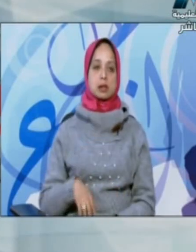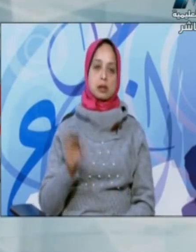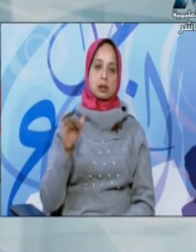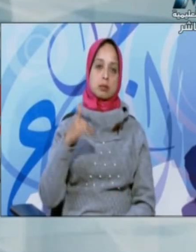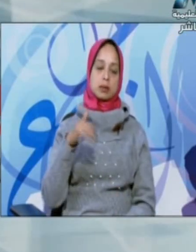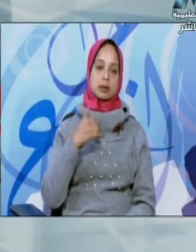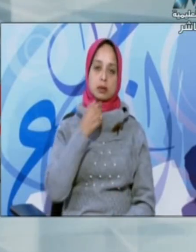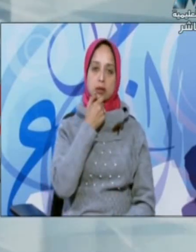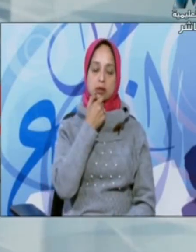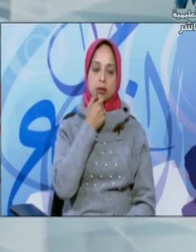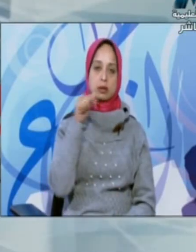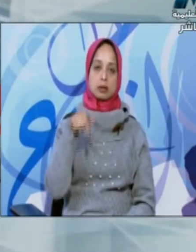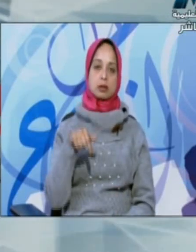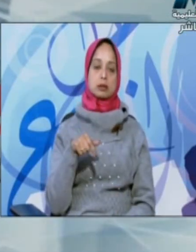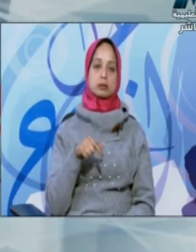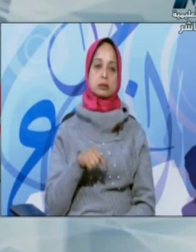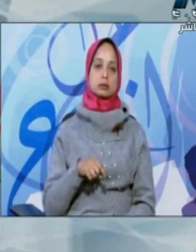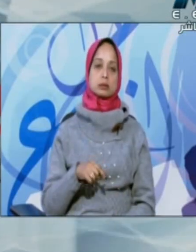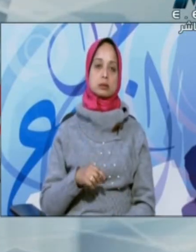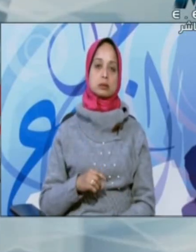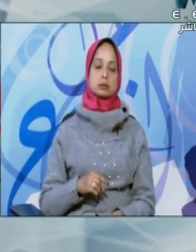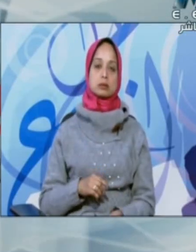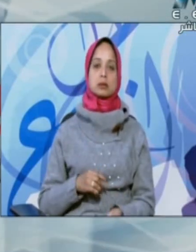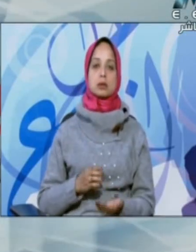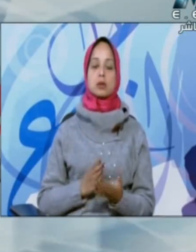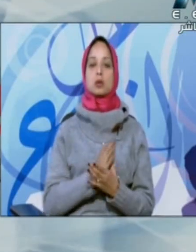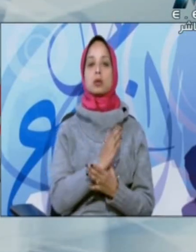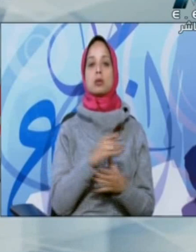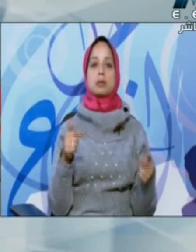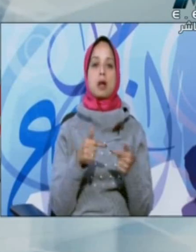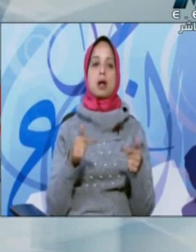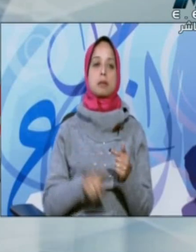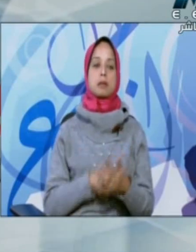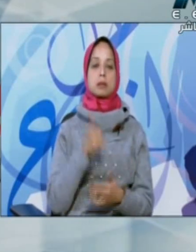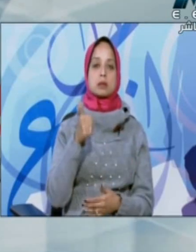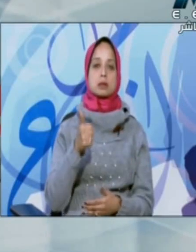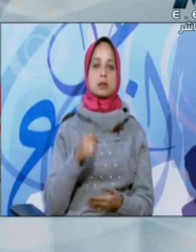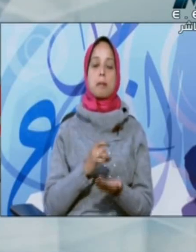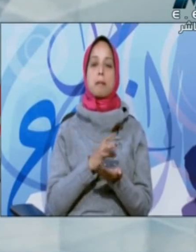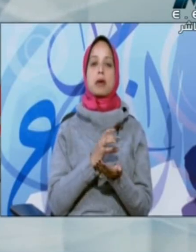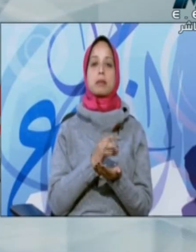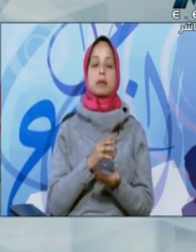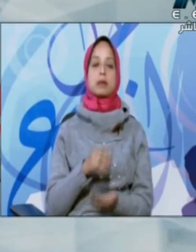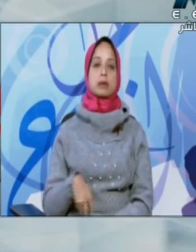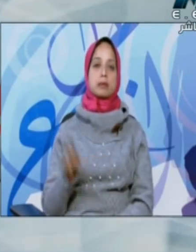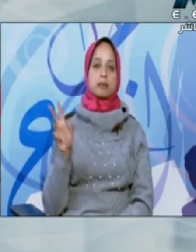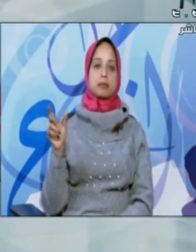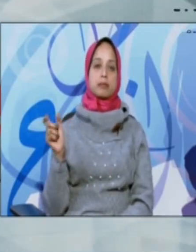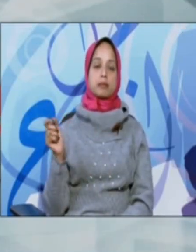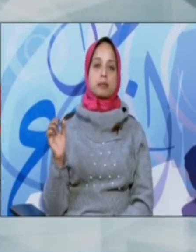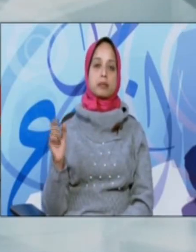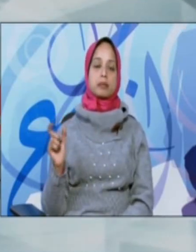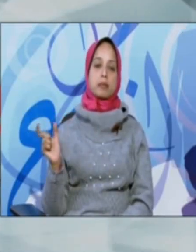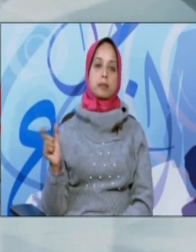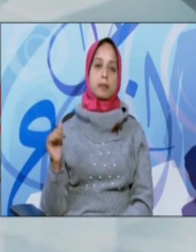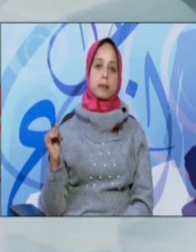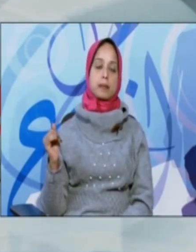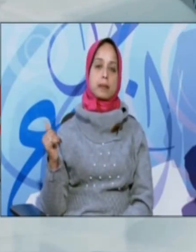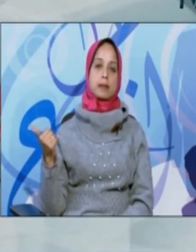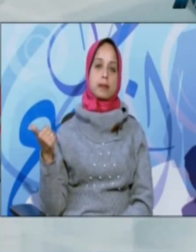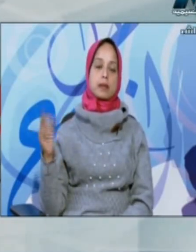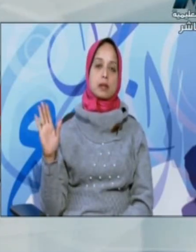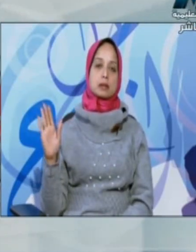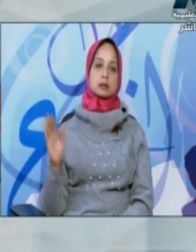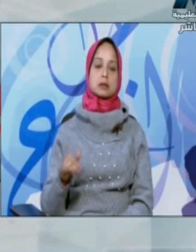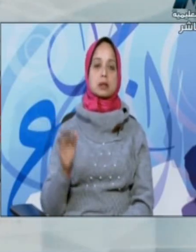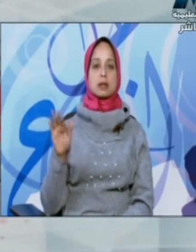إنجلترا تخرج من الحرب منتصرة أقالت النحاس. الوزارات الست اللي جت في